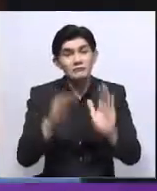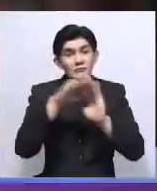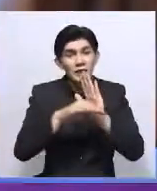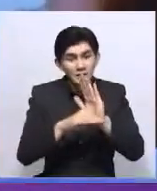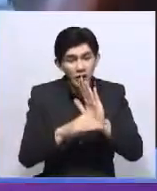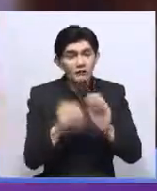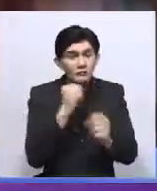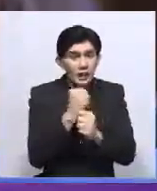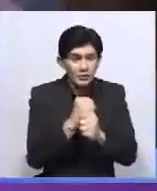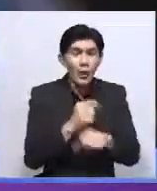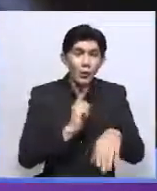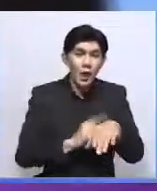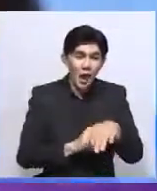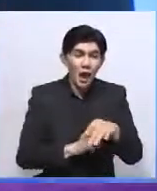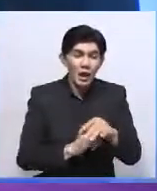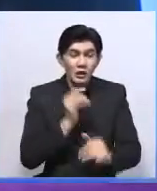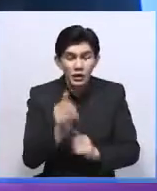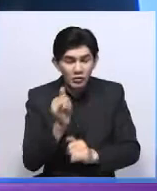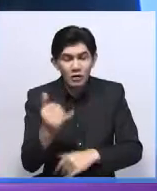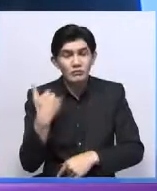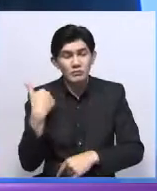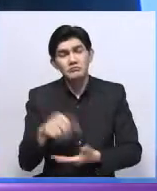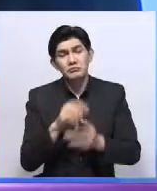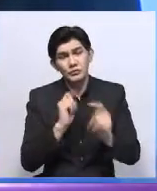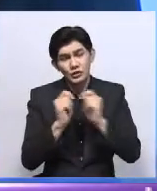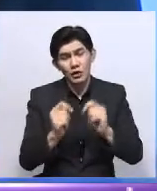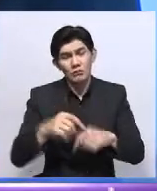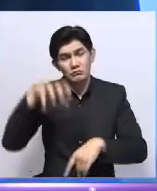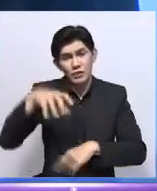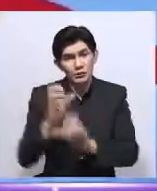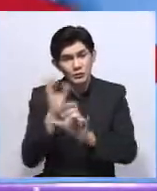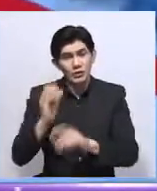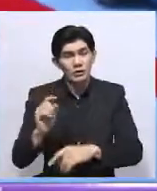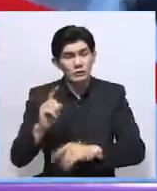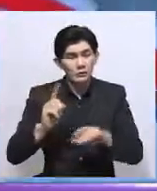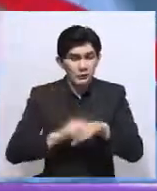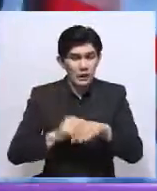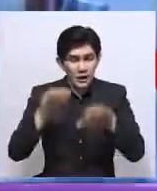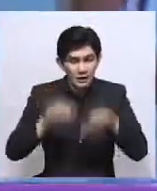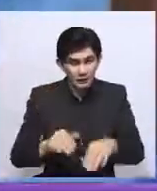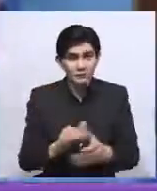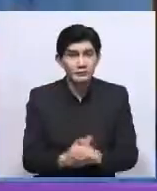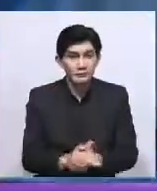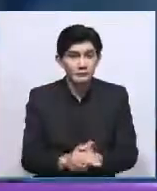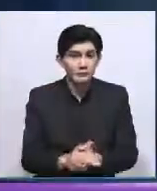ตอนและลดระยะเวลาในการเดินทางไปติดต่อกับหน่วยงานของกรมการขนส่งทางบก